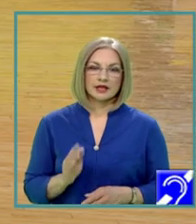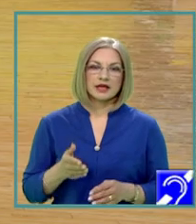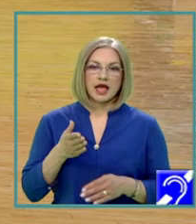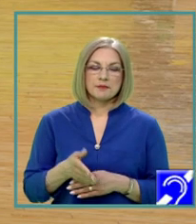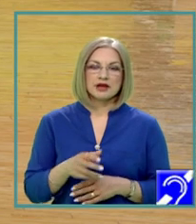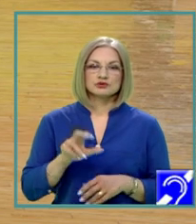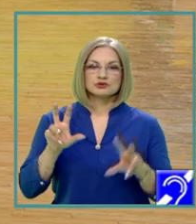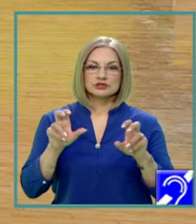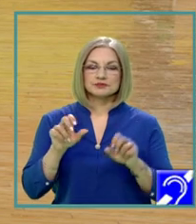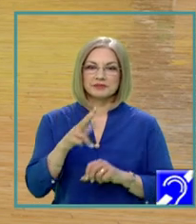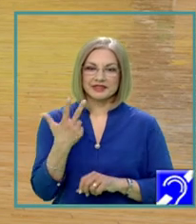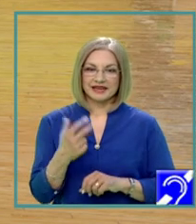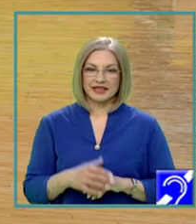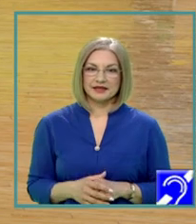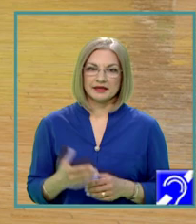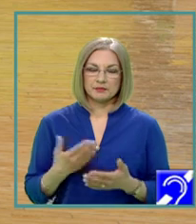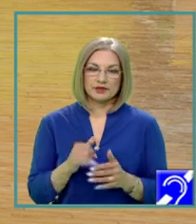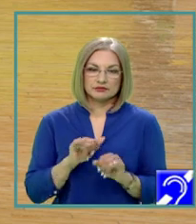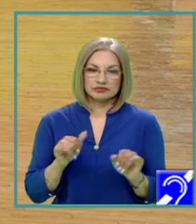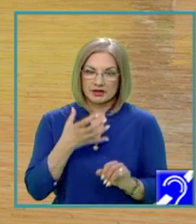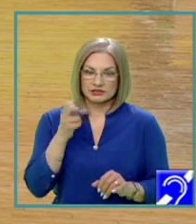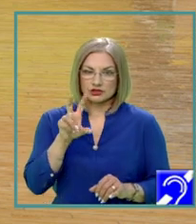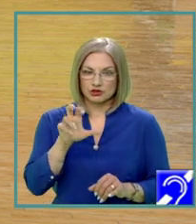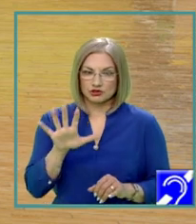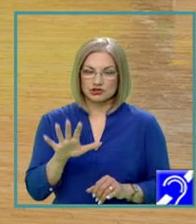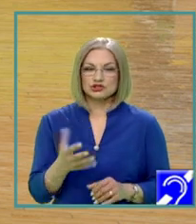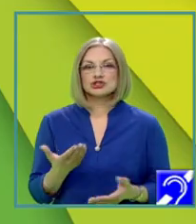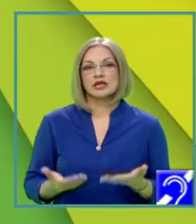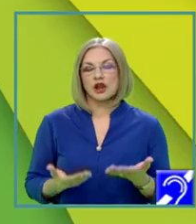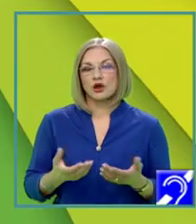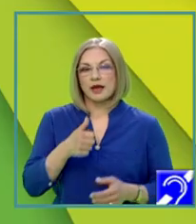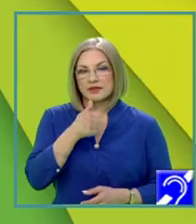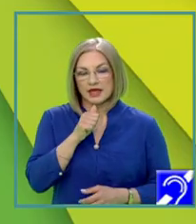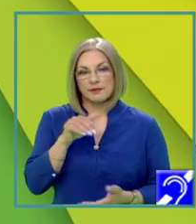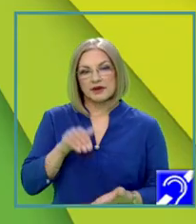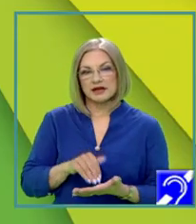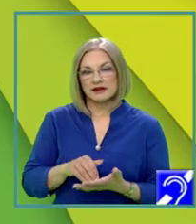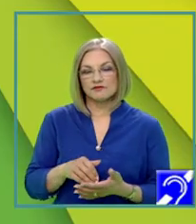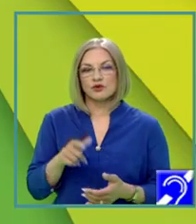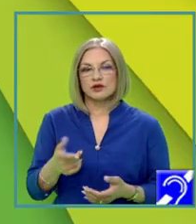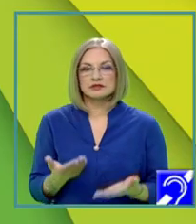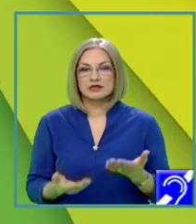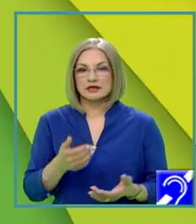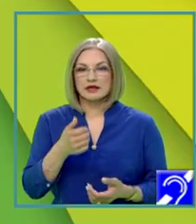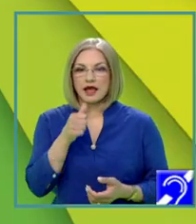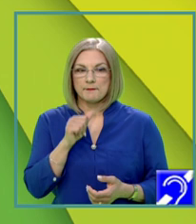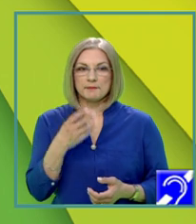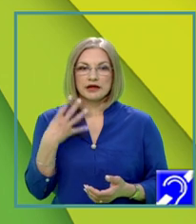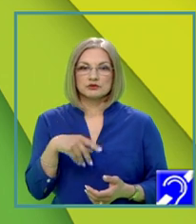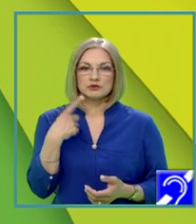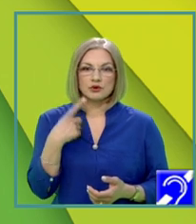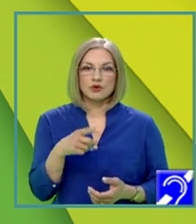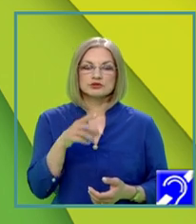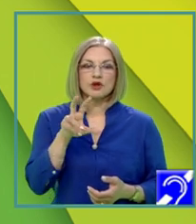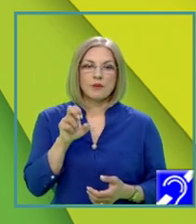subiectul trei pentru a încălzi 25 de kg de apă a fost necesară o cantitate de căldură de 4.100 80 de